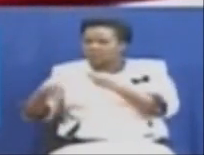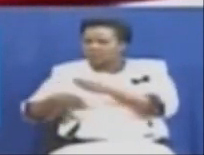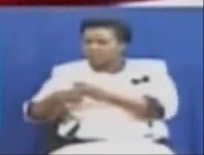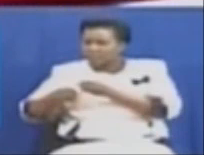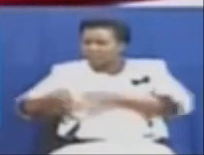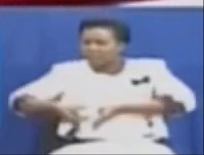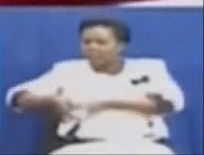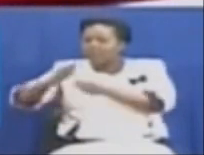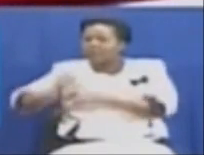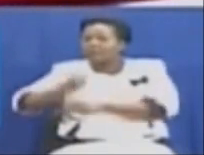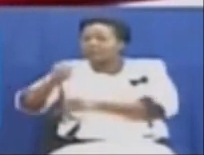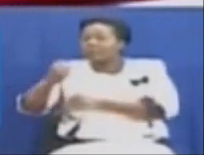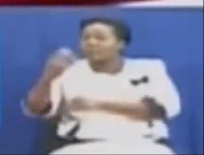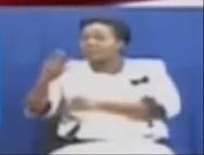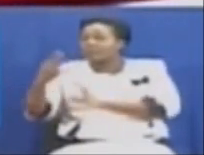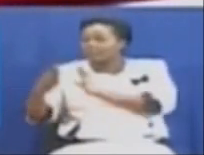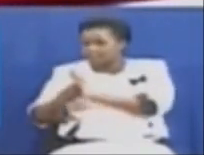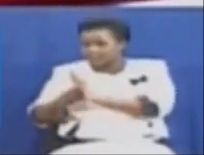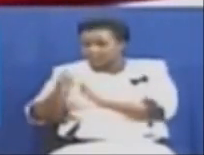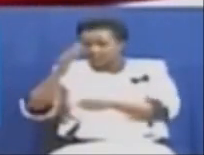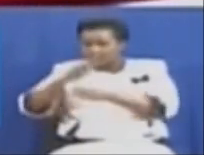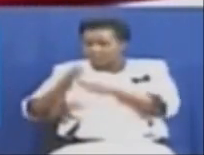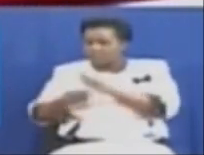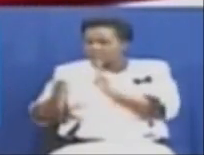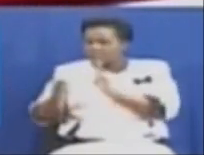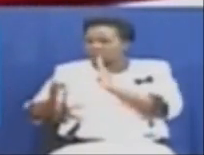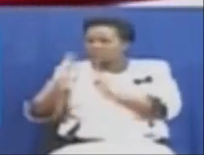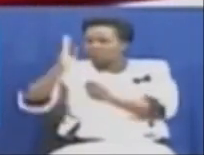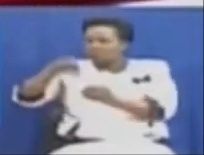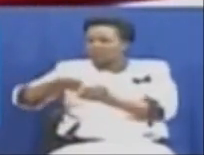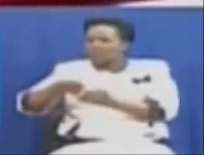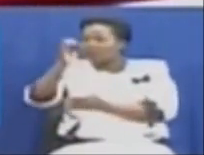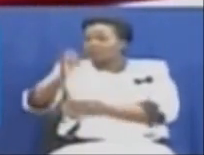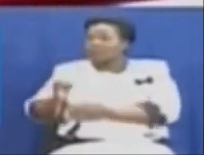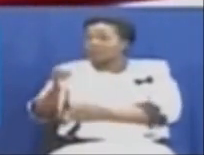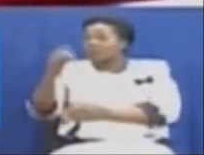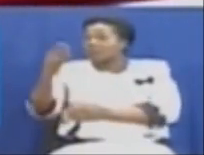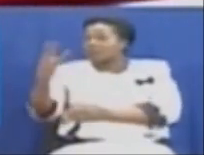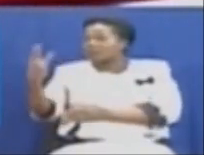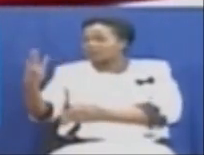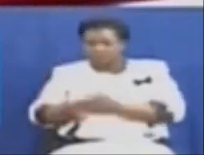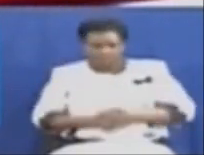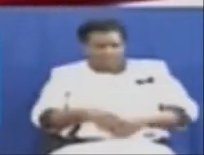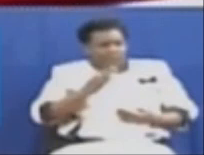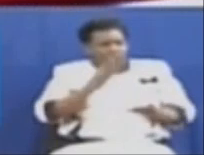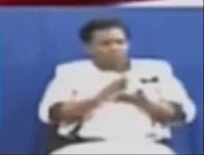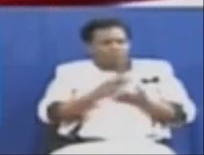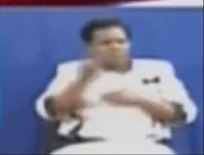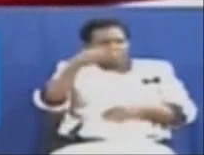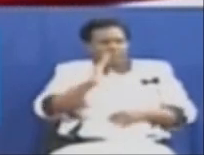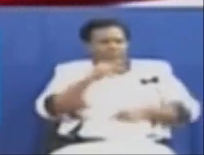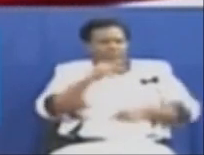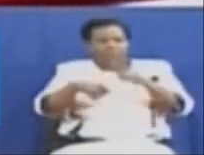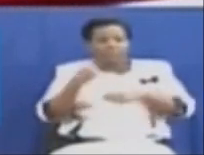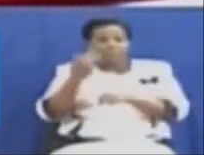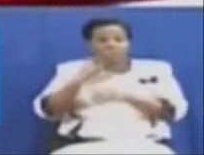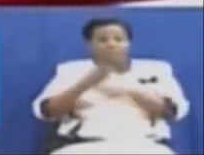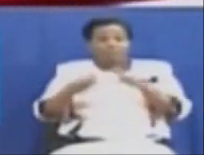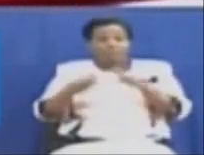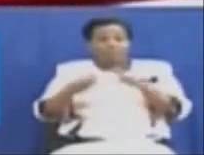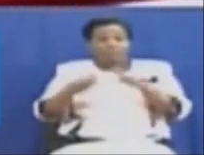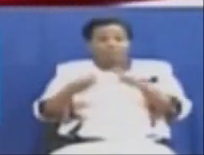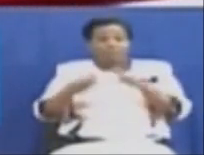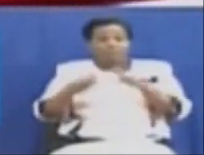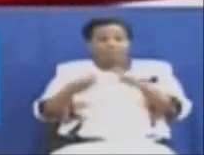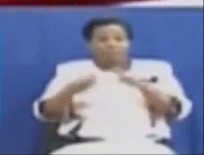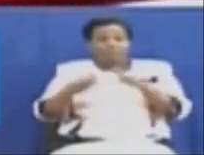9 ambazo ujenzi wake utagharimu jumla shilingi bilioni 7.32. Serikali inatafuta